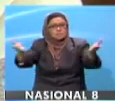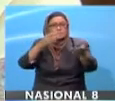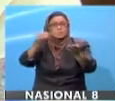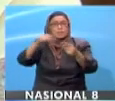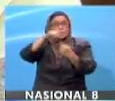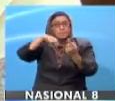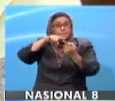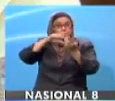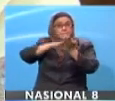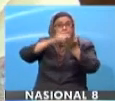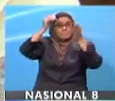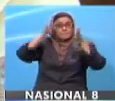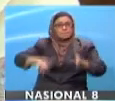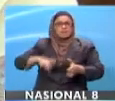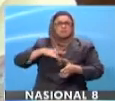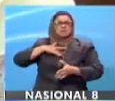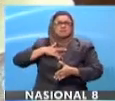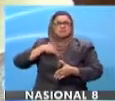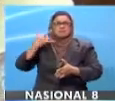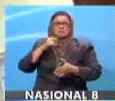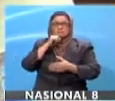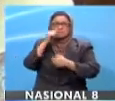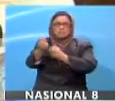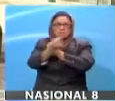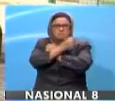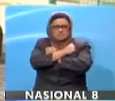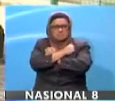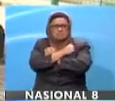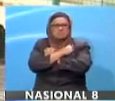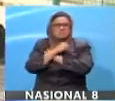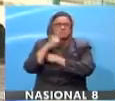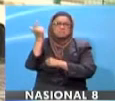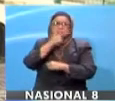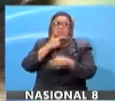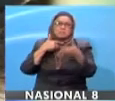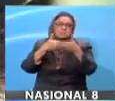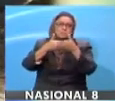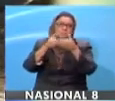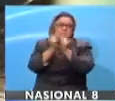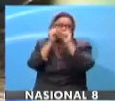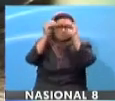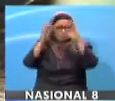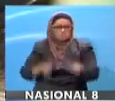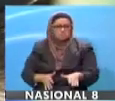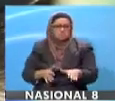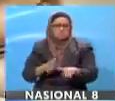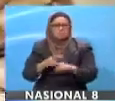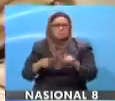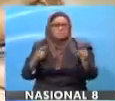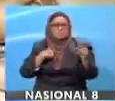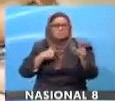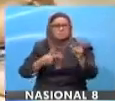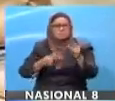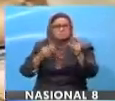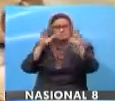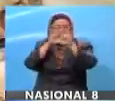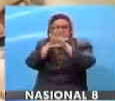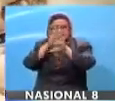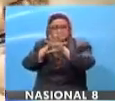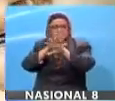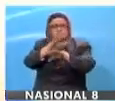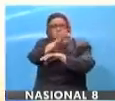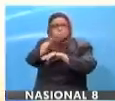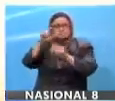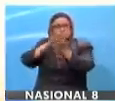pelajar rasa diri dia tak disayangi, dia tak akan dekat dengan kita. Malah bagi ramai bekas pelajar Cikgu Yasmin, guru mereka itu